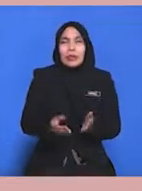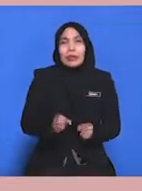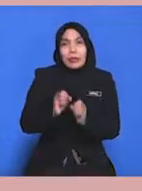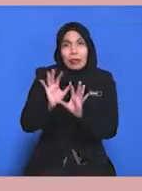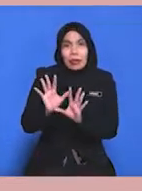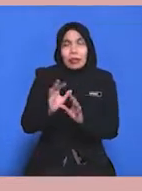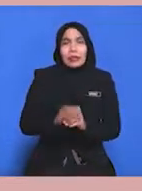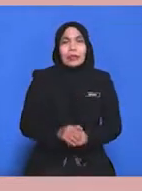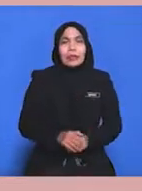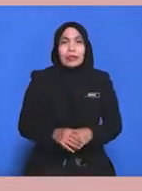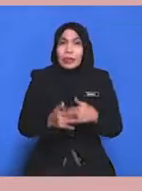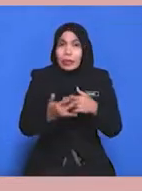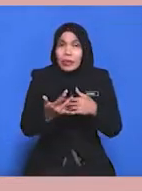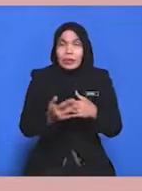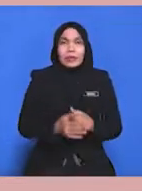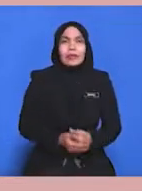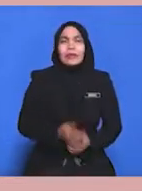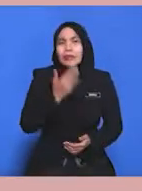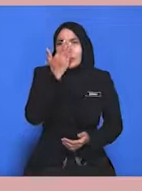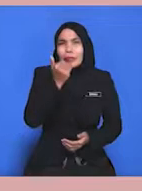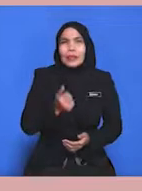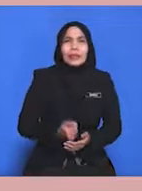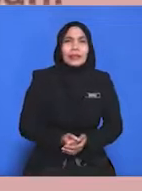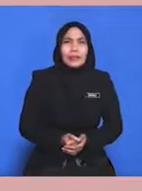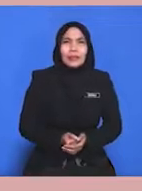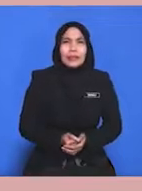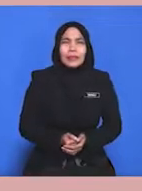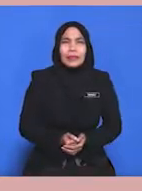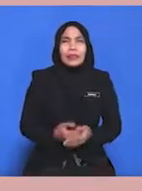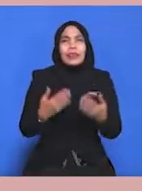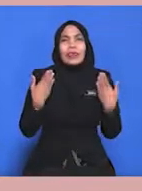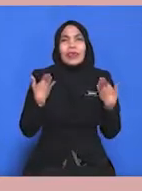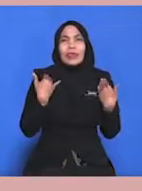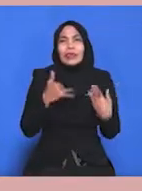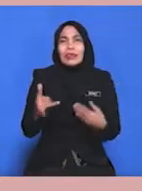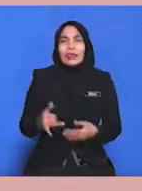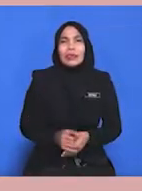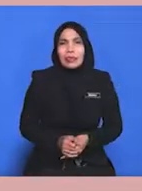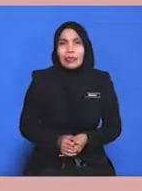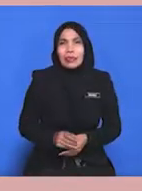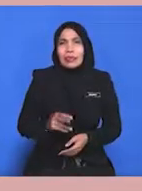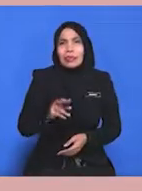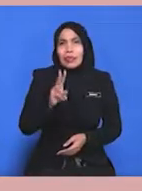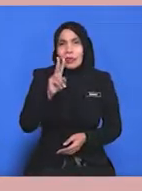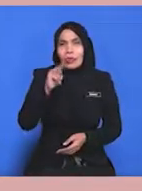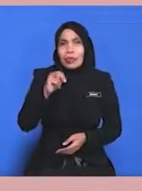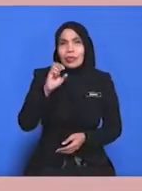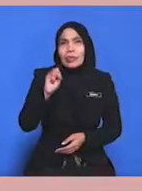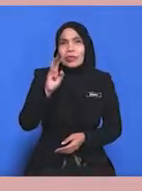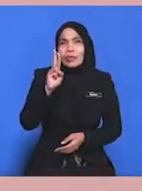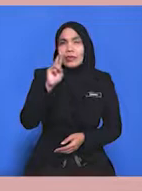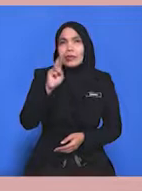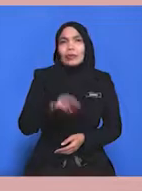itu berlaku? Antara sebabnya ialah wujudnya unsur nasib, untung sabut timbul, untung batu